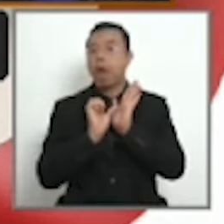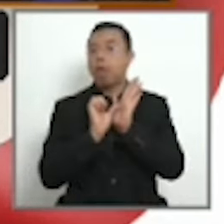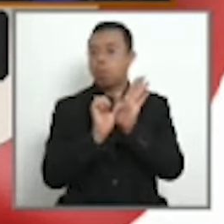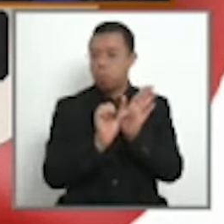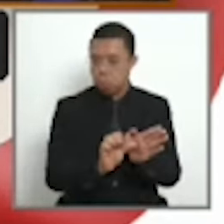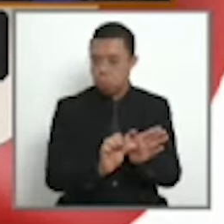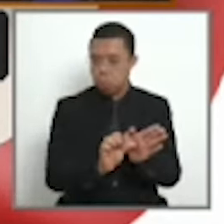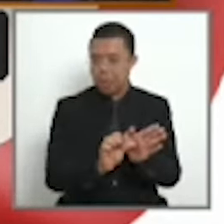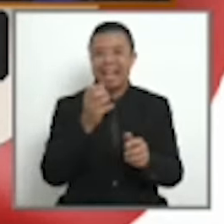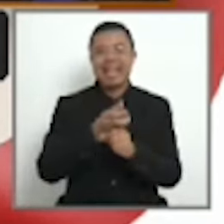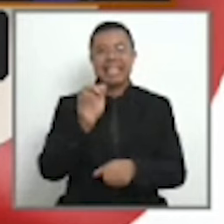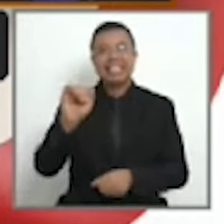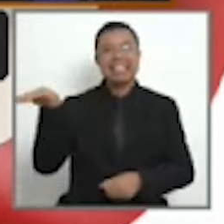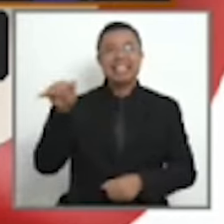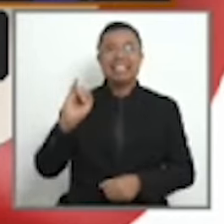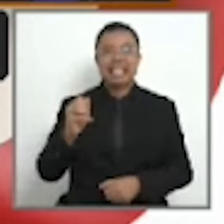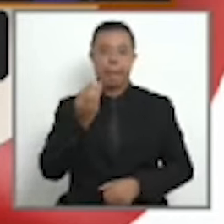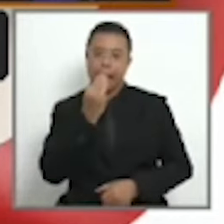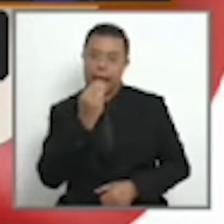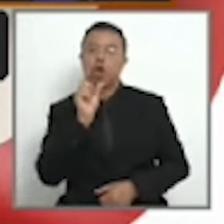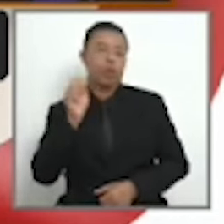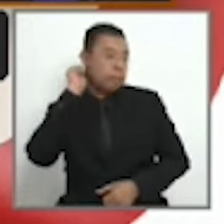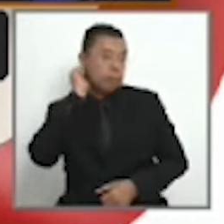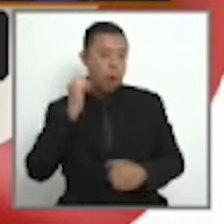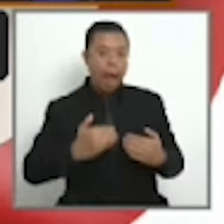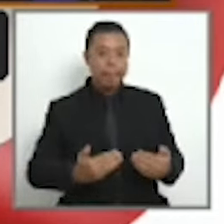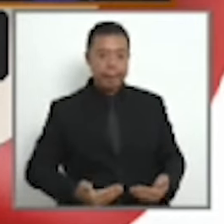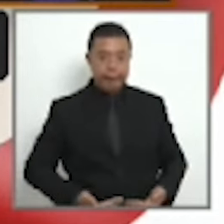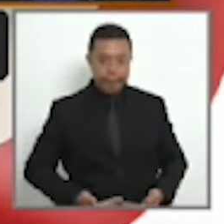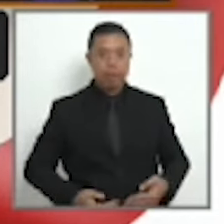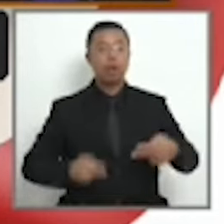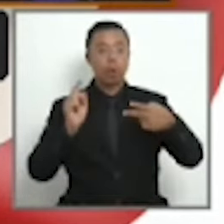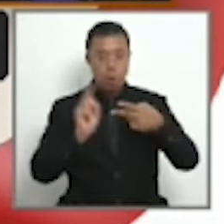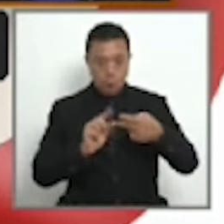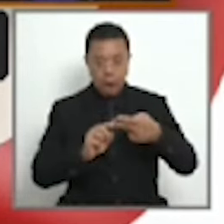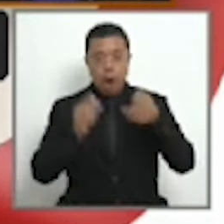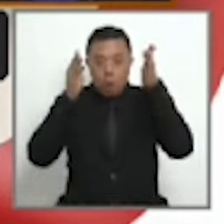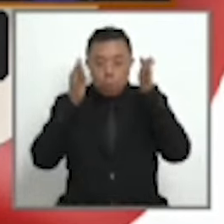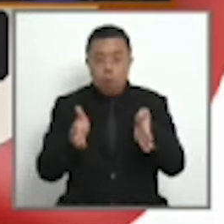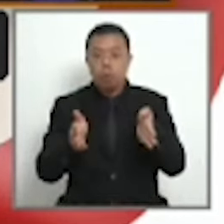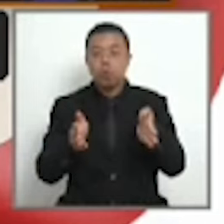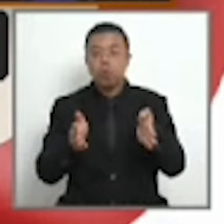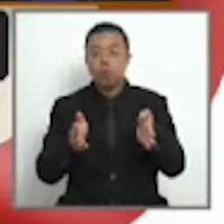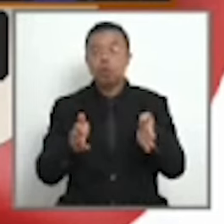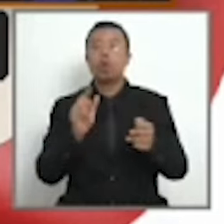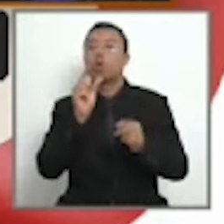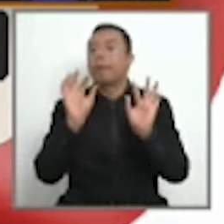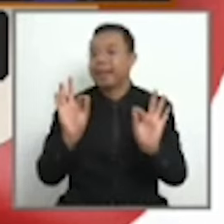ee gizi makan untuk kaum ibu-ibu yang hamil kedua fokus kepada